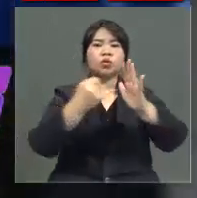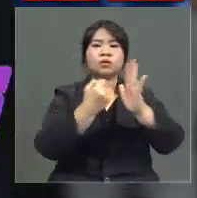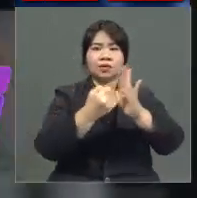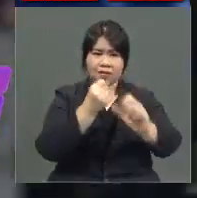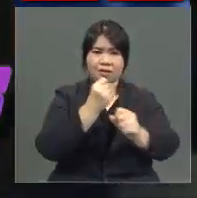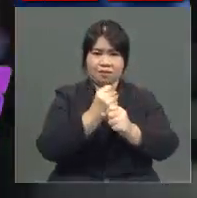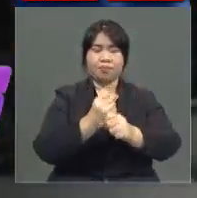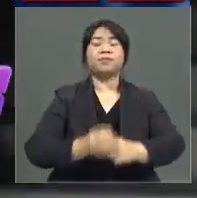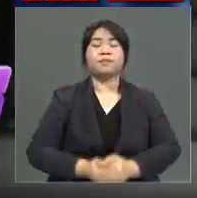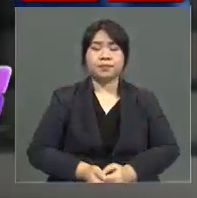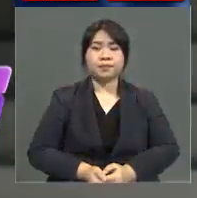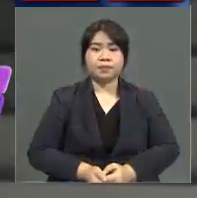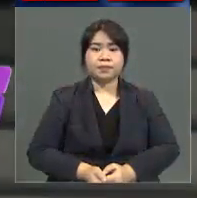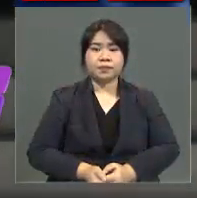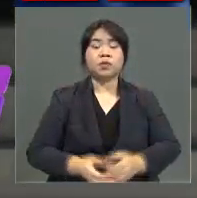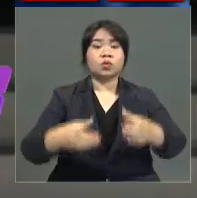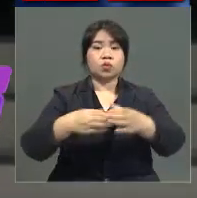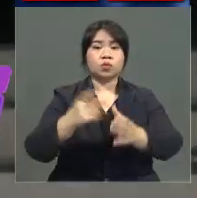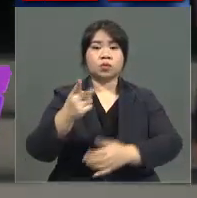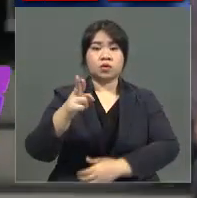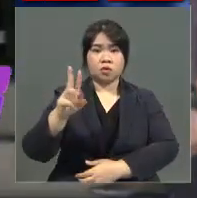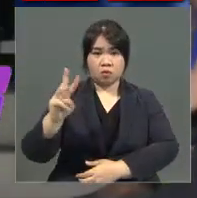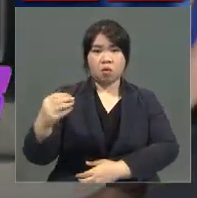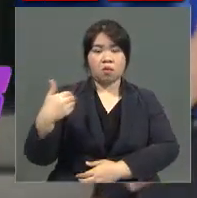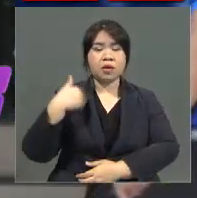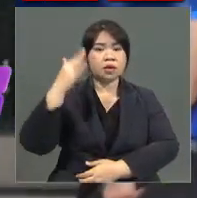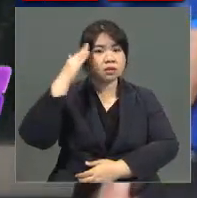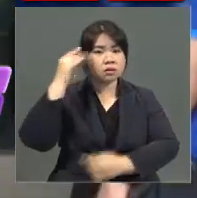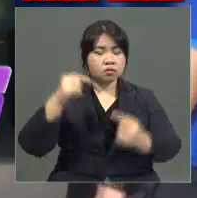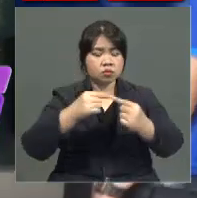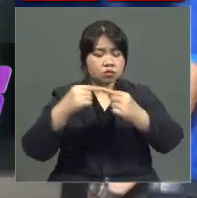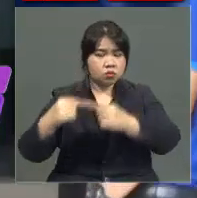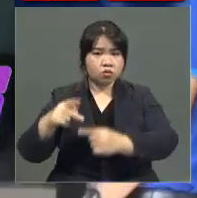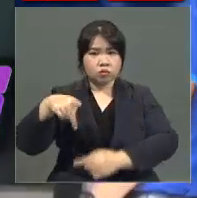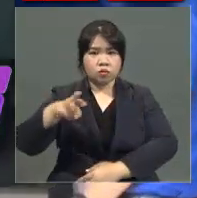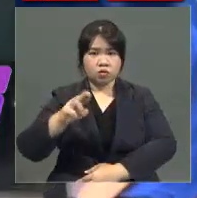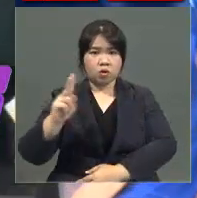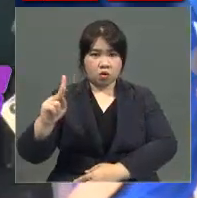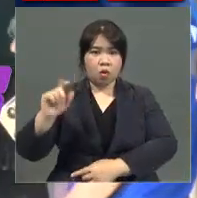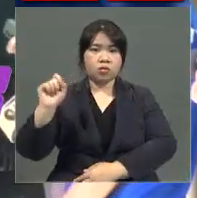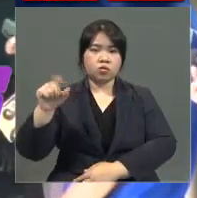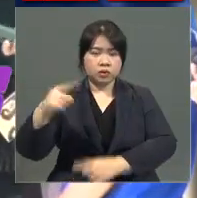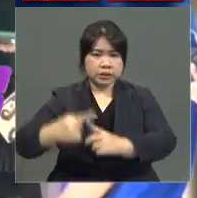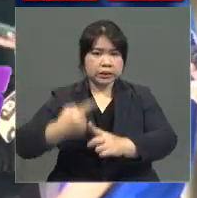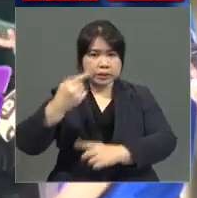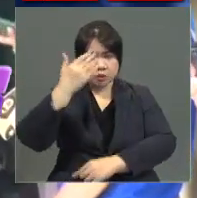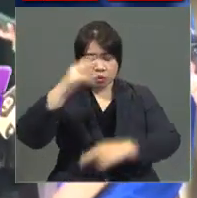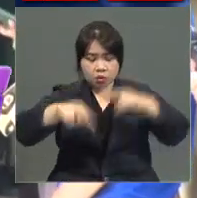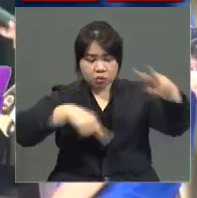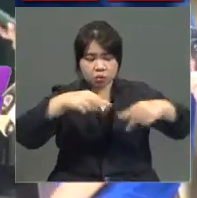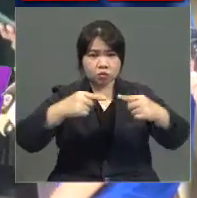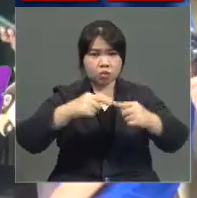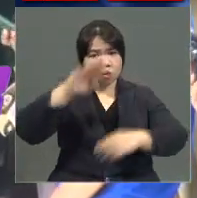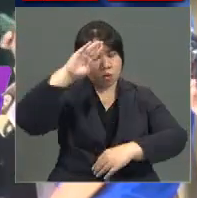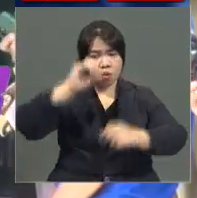ที่สุดขณะเดียวกันค่ะคณะรัฐมนตรียังจะรับทราบการต่อพรกฉุกเฉินออกไป1เดือนเพื่อใช้ควบคุมดูแลการแพร่ระบาด